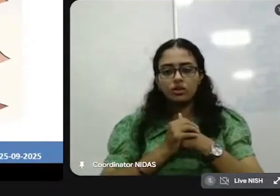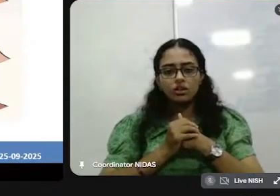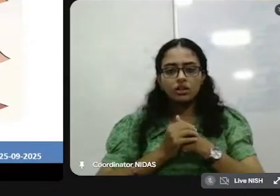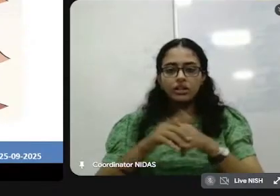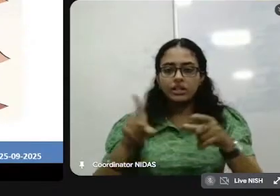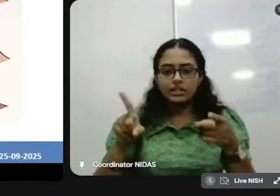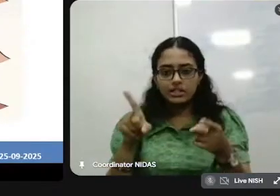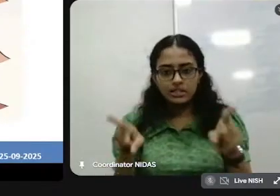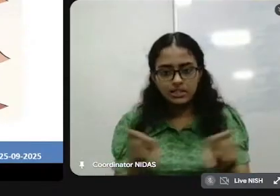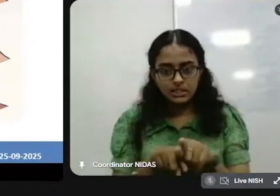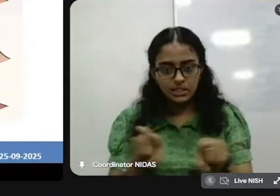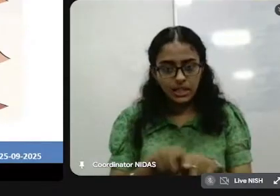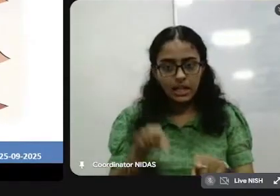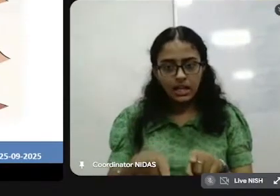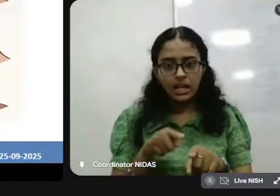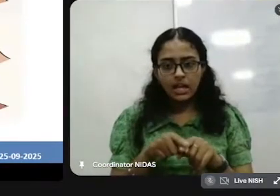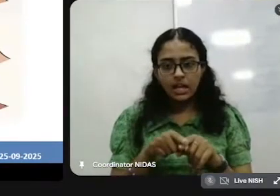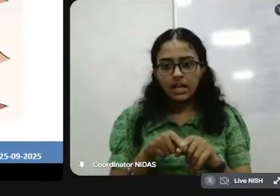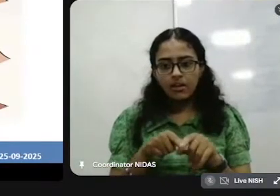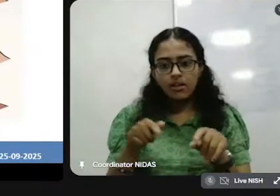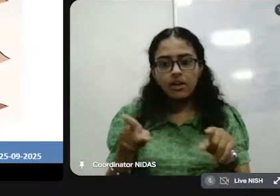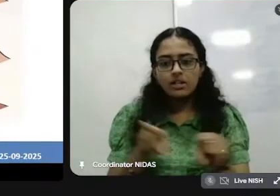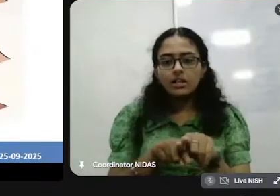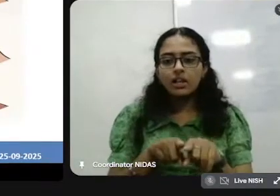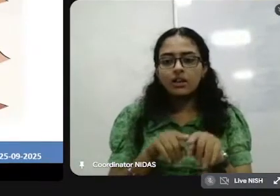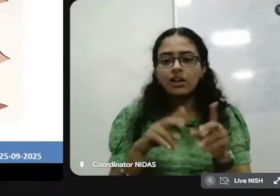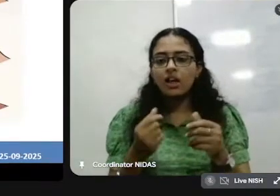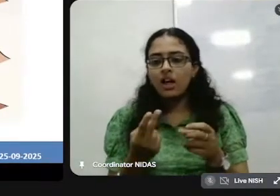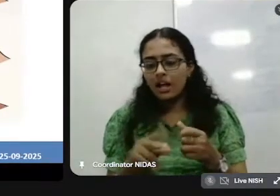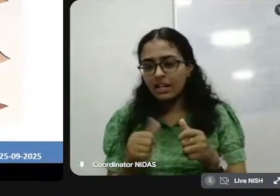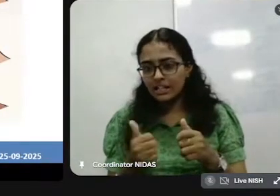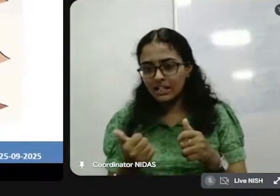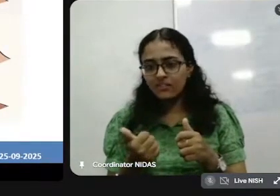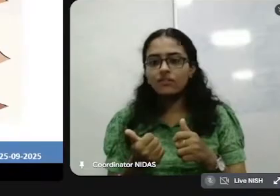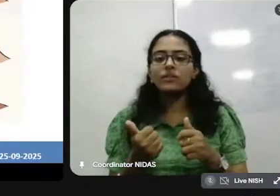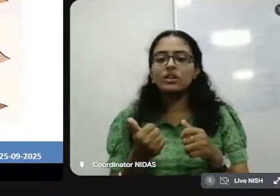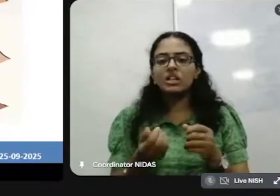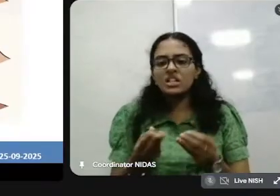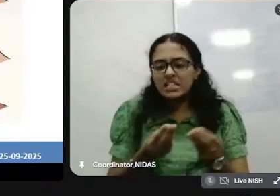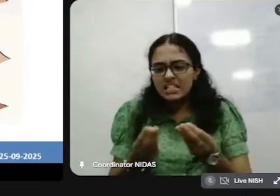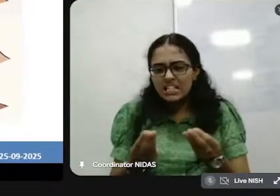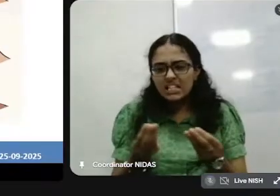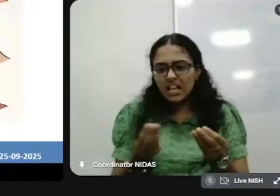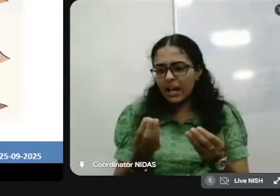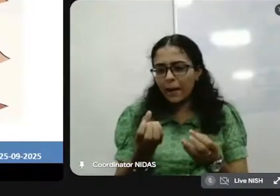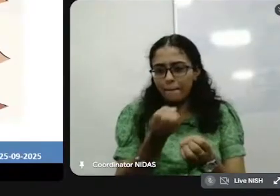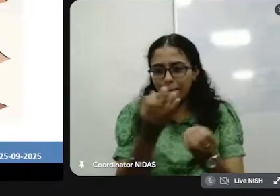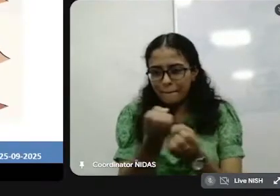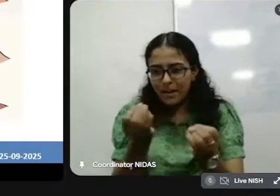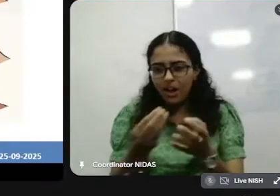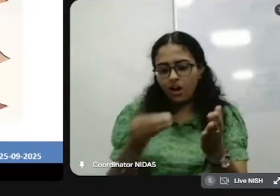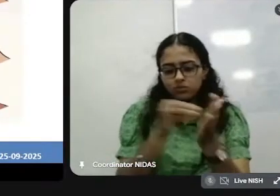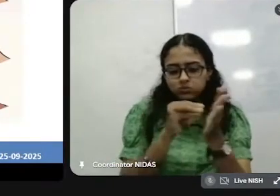പ്ലാനിങ് സ്കിൽസ് നമുക്ക് കൂട്ടാൻ പറ്റുന്നുണ്ടെങ്കിൽ നമുക്ക് മറ്റു ടാസ്കുകൾ പൈസ ചെറിയ കണക്കുകളൊക്കെ കൊടുത്തിട്ട് എത്ര രൂപ